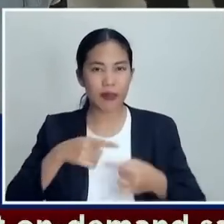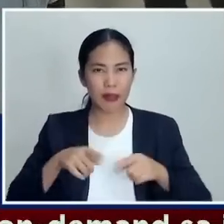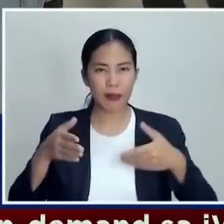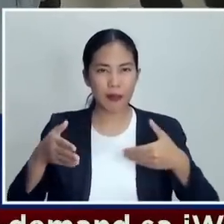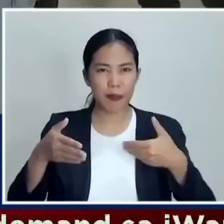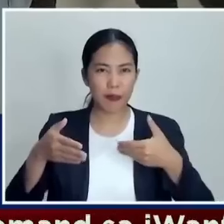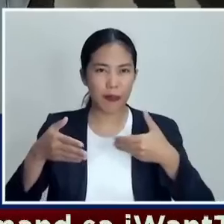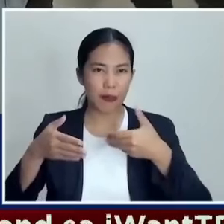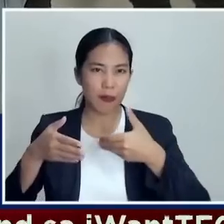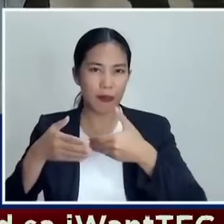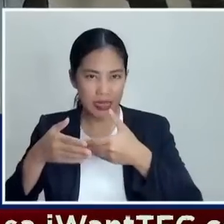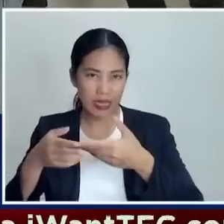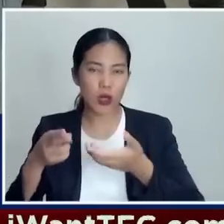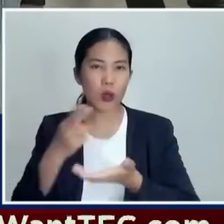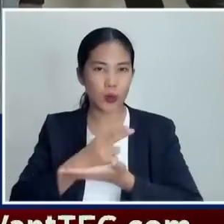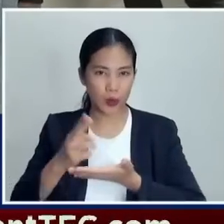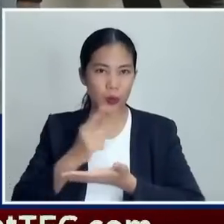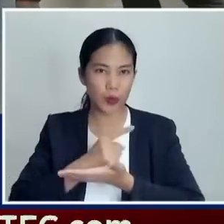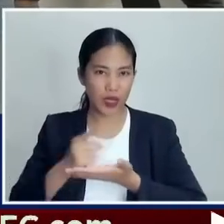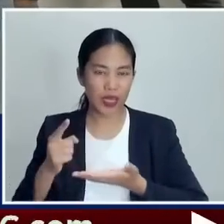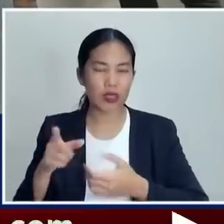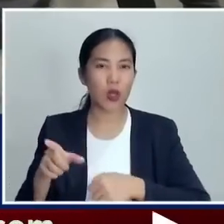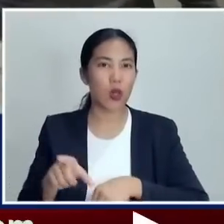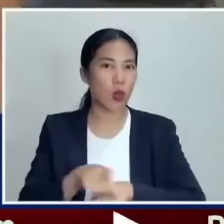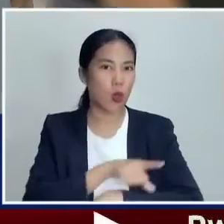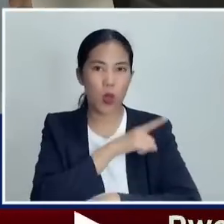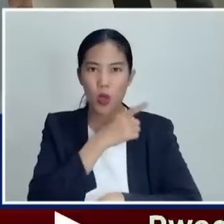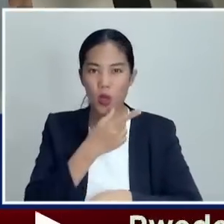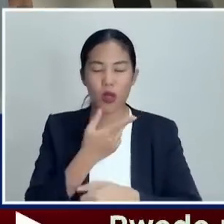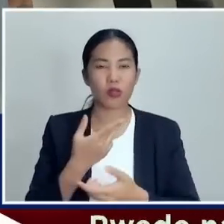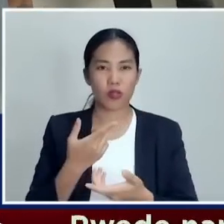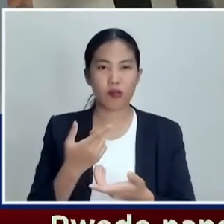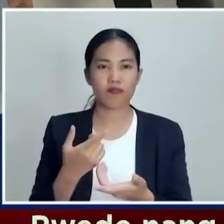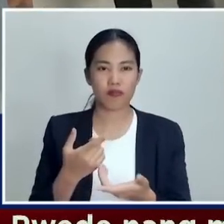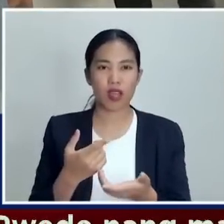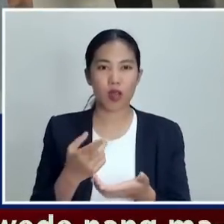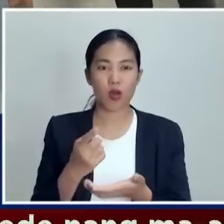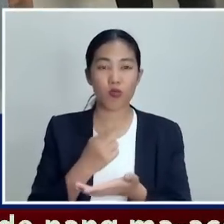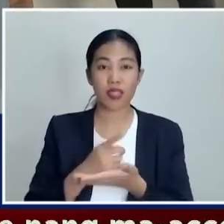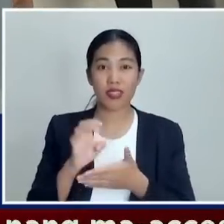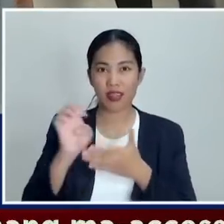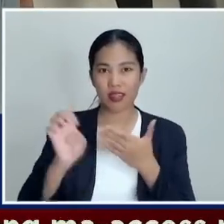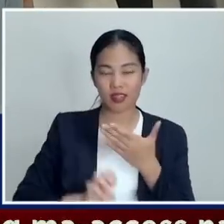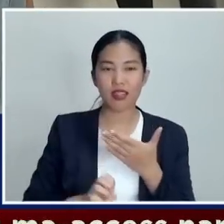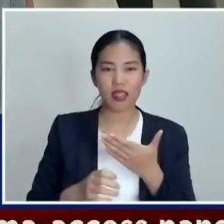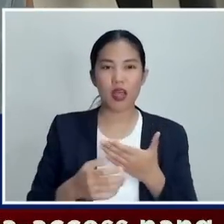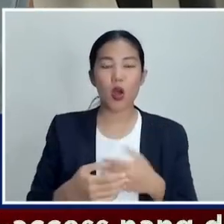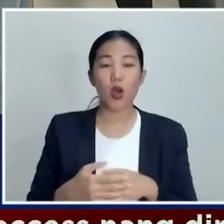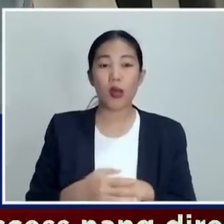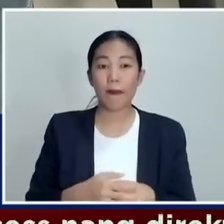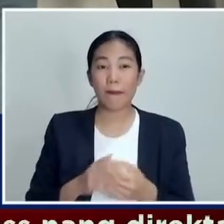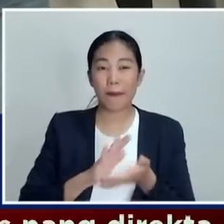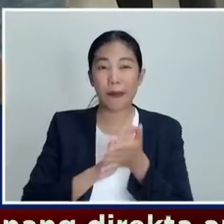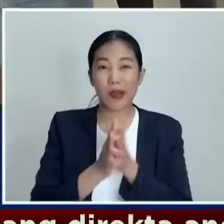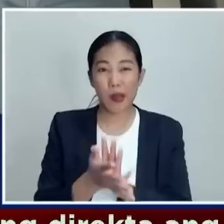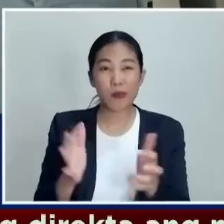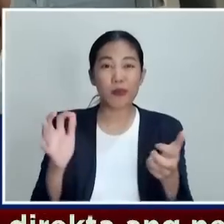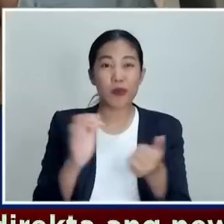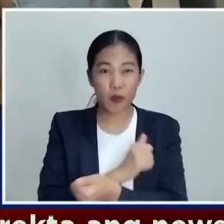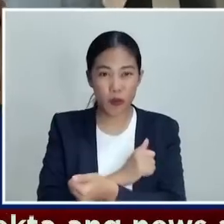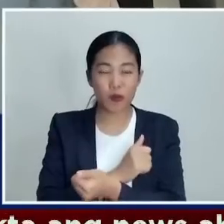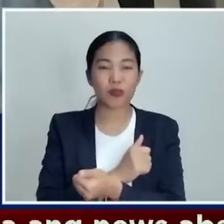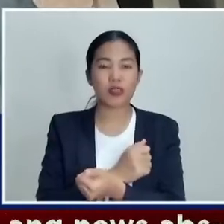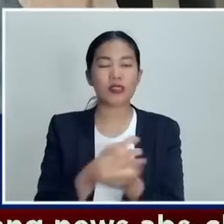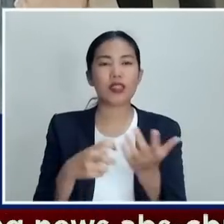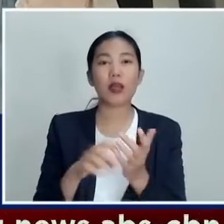long holiday at Holy Week, ay inaasahan na hahaba na ito at ubusan na ng upuan. Ang presyo ng ticket papuntang